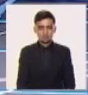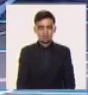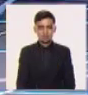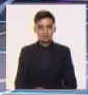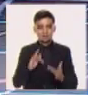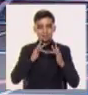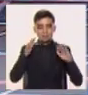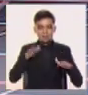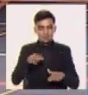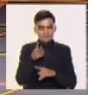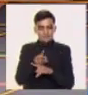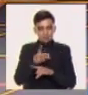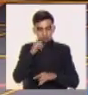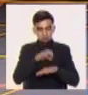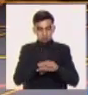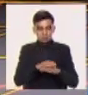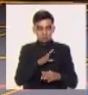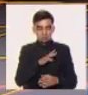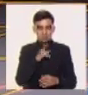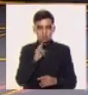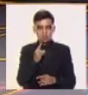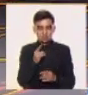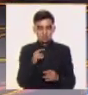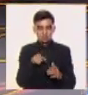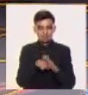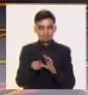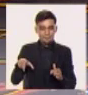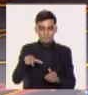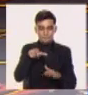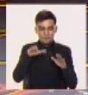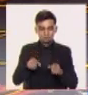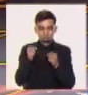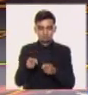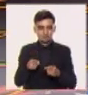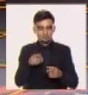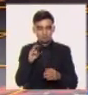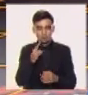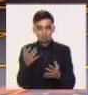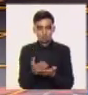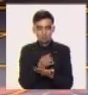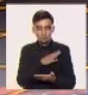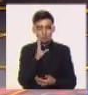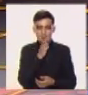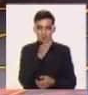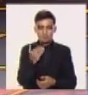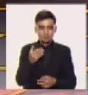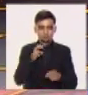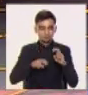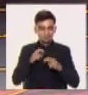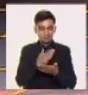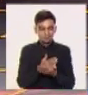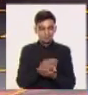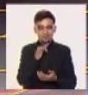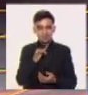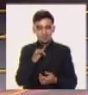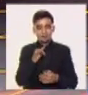В сети появились кадры спасения брошенного в Арыке младенца. Полиция Алматы все еще разыскивает мать-кукушку. Малыш,